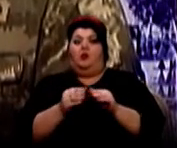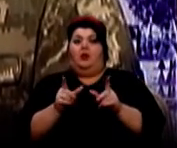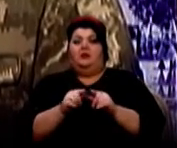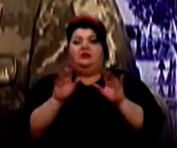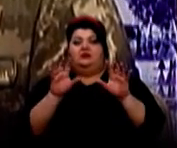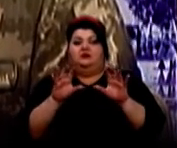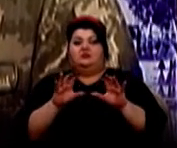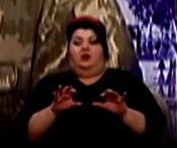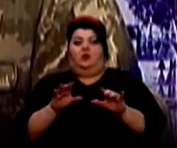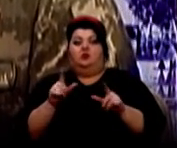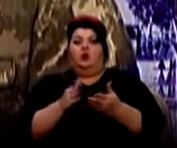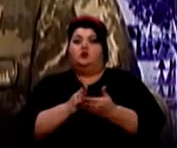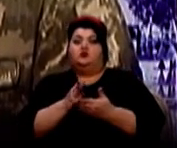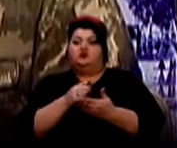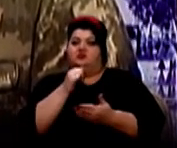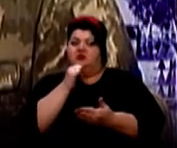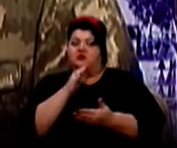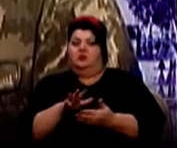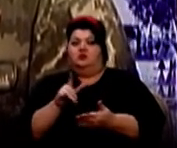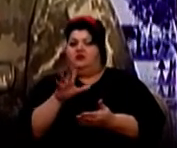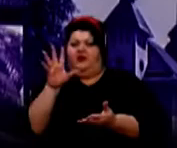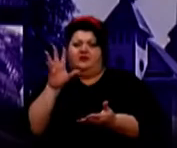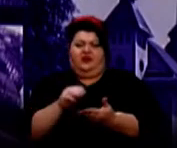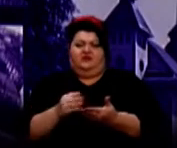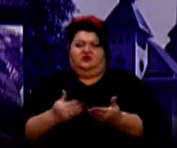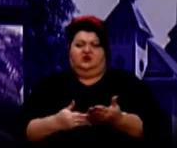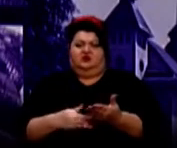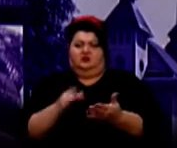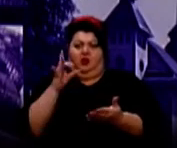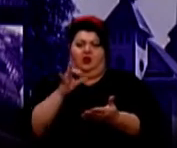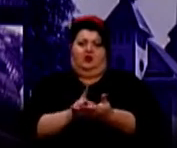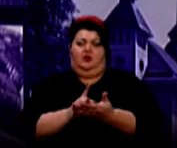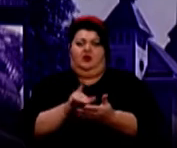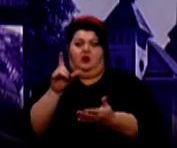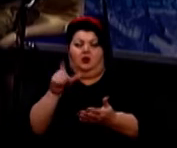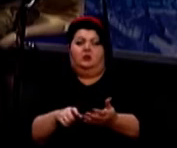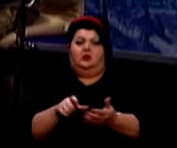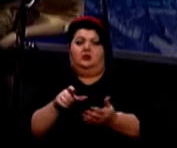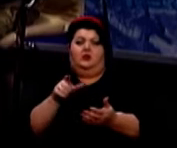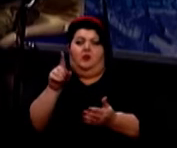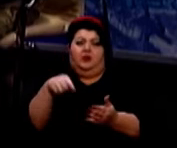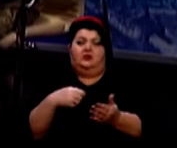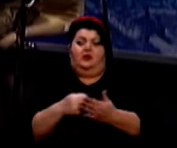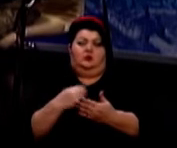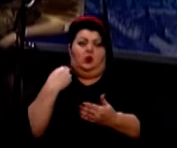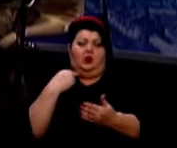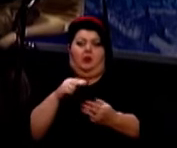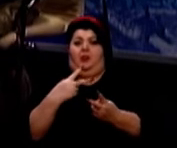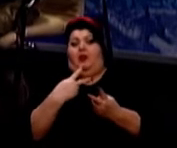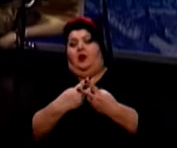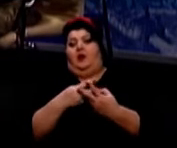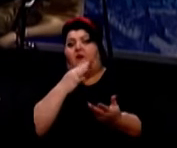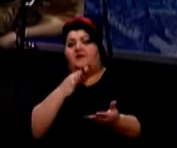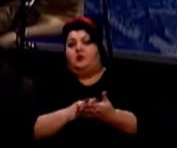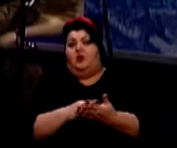Збройних силах, вже служити не можуть. Ну, це вже на все життя людина притягнута до кримінальної відповідальності. Це,